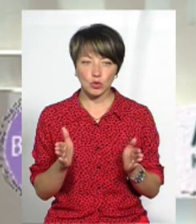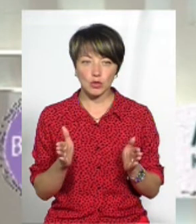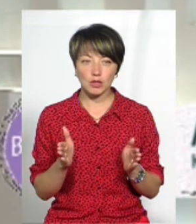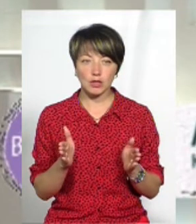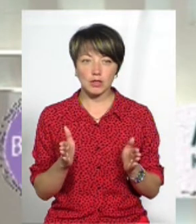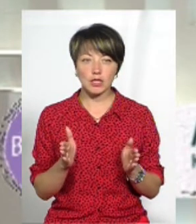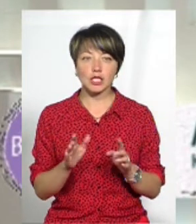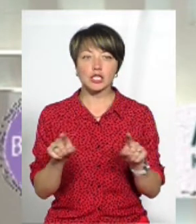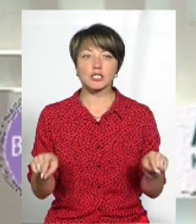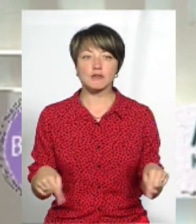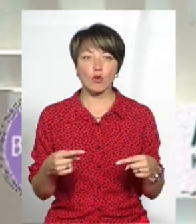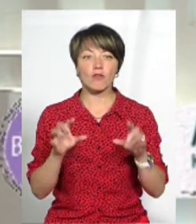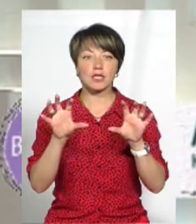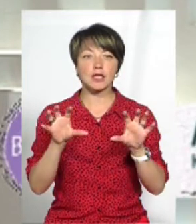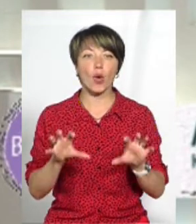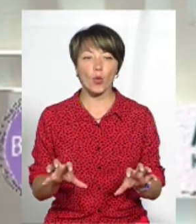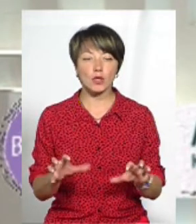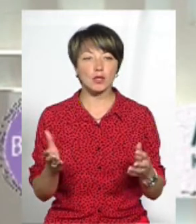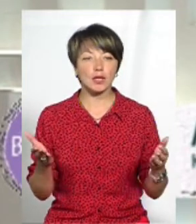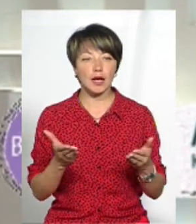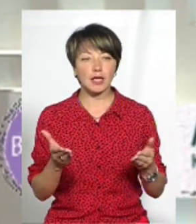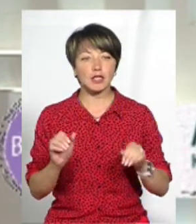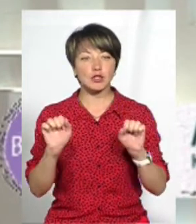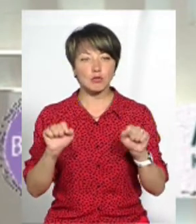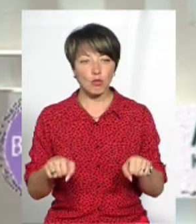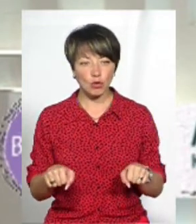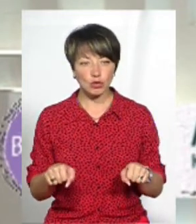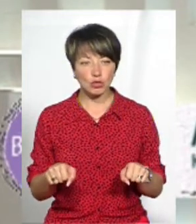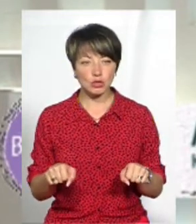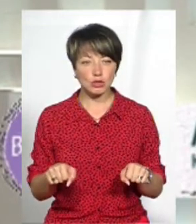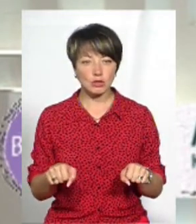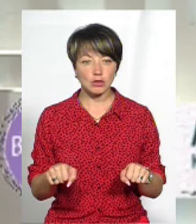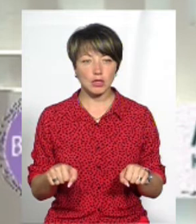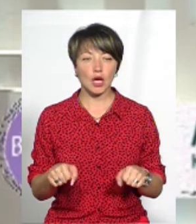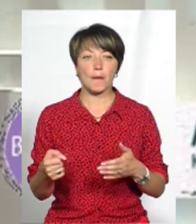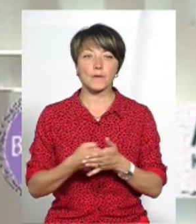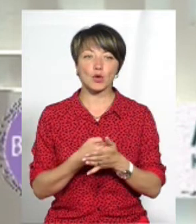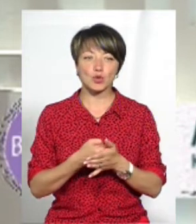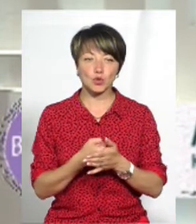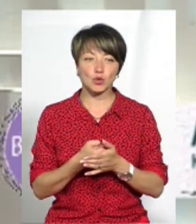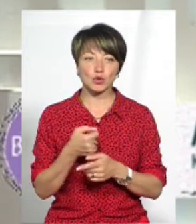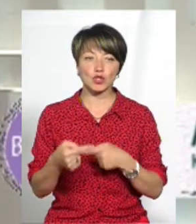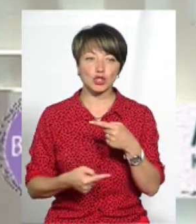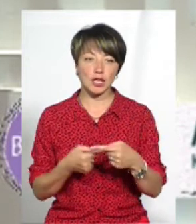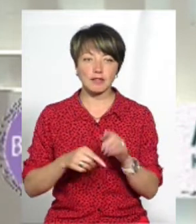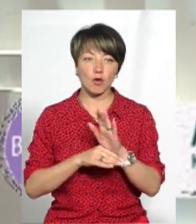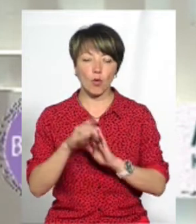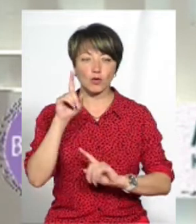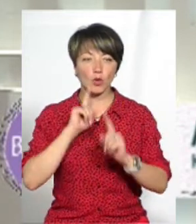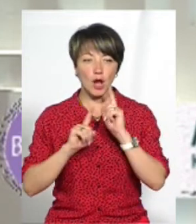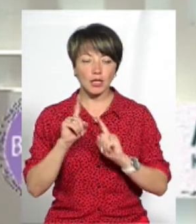будуть створювати закон, який зможе його просунути через Верховну Раду